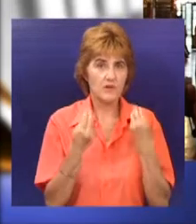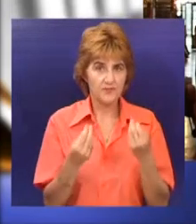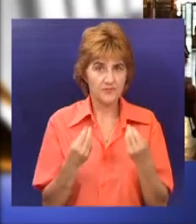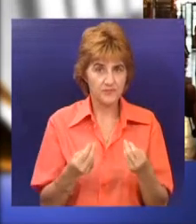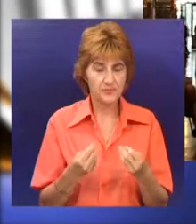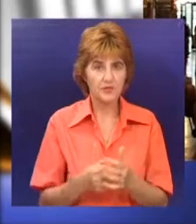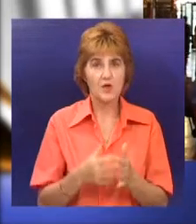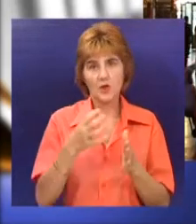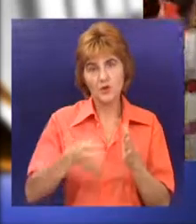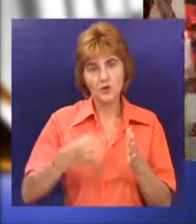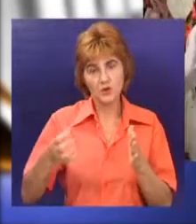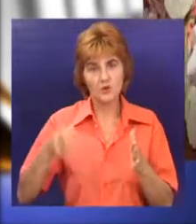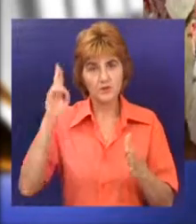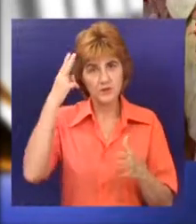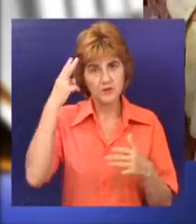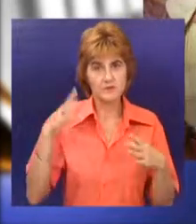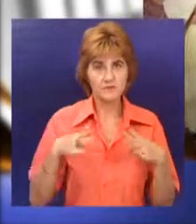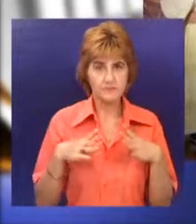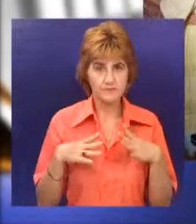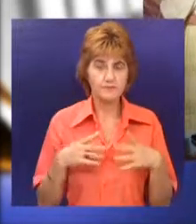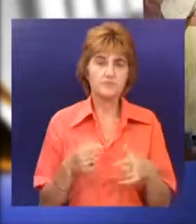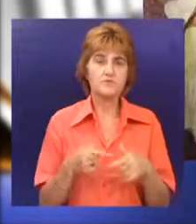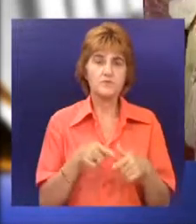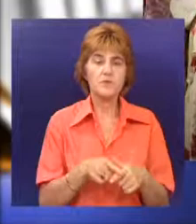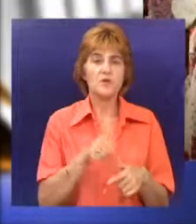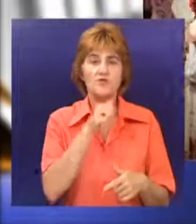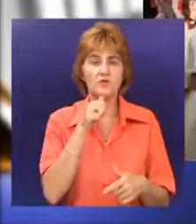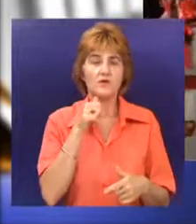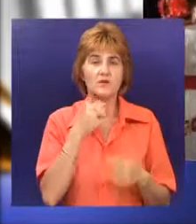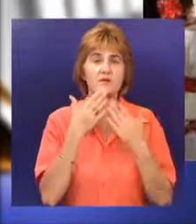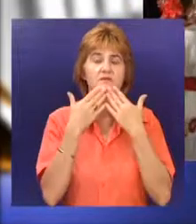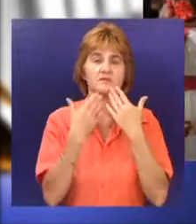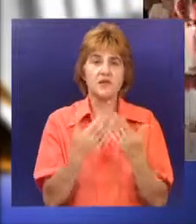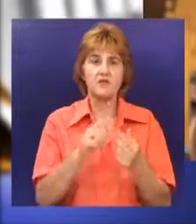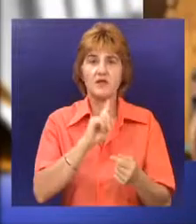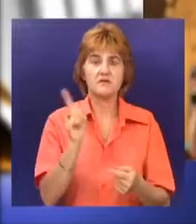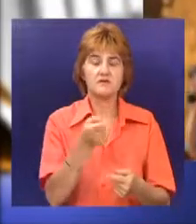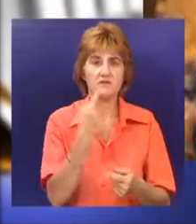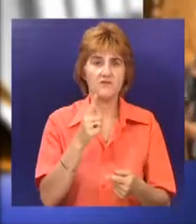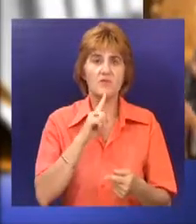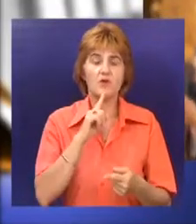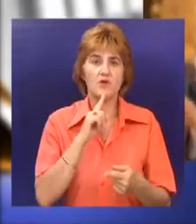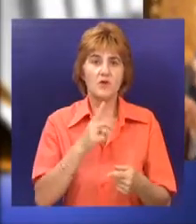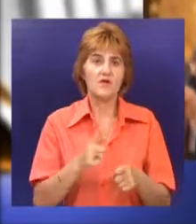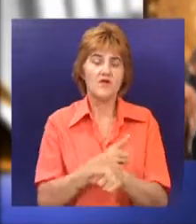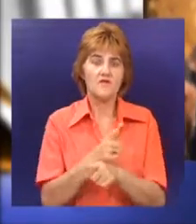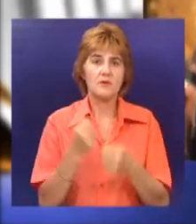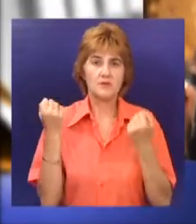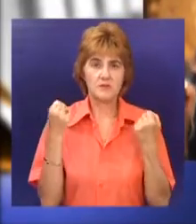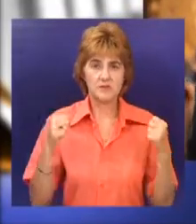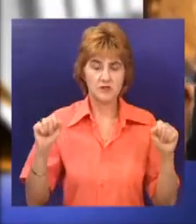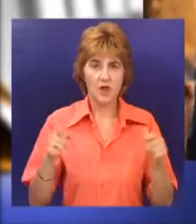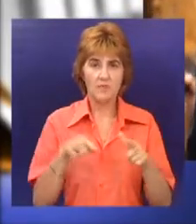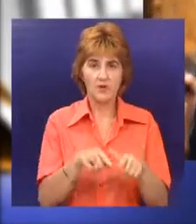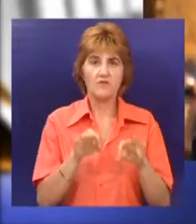fenomenalno, duga je tradicija. Gradonačelnik Saša Vučinić se zahvalio svim učesnicima i gostima što su izdvojili svoje vreme